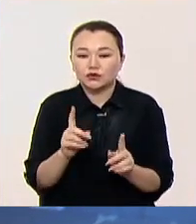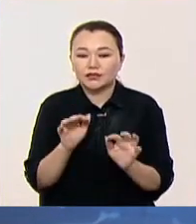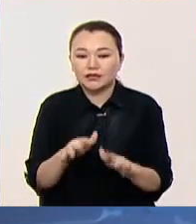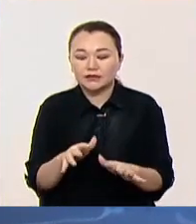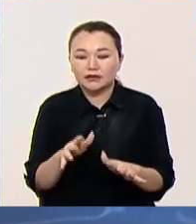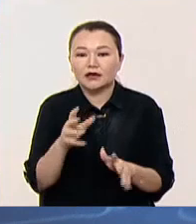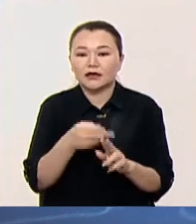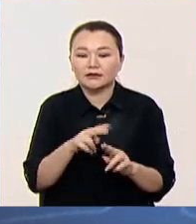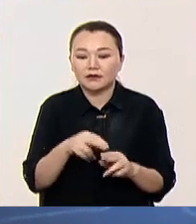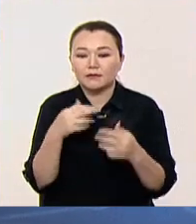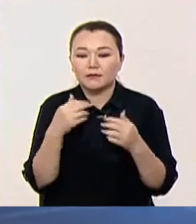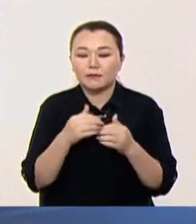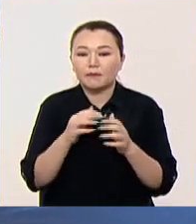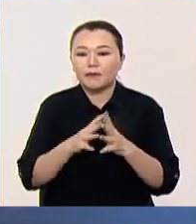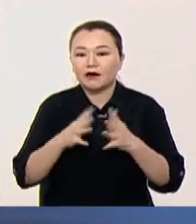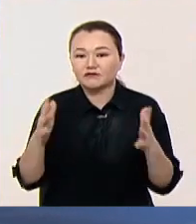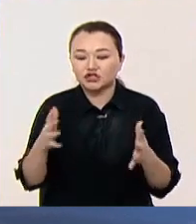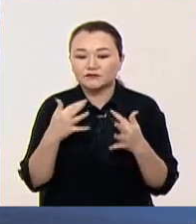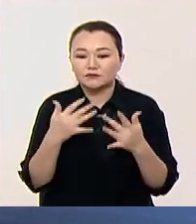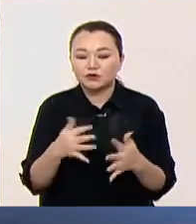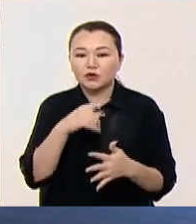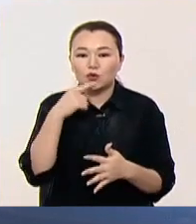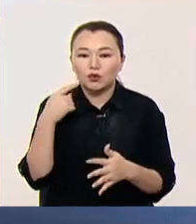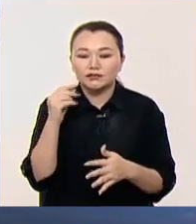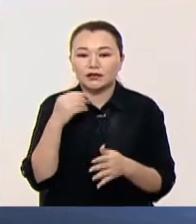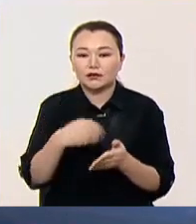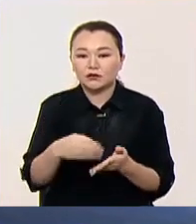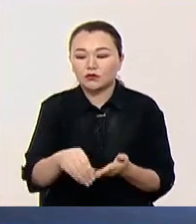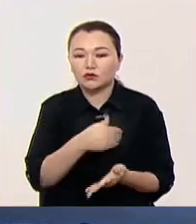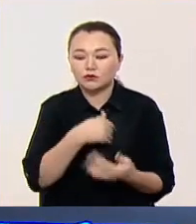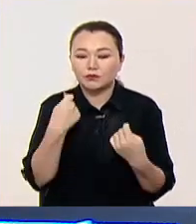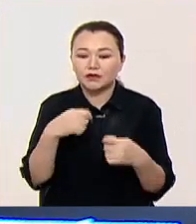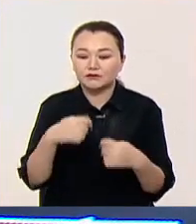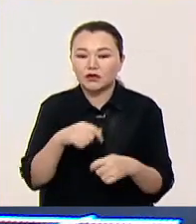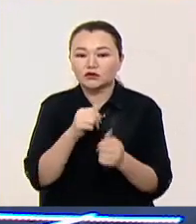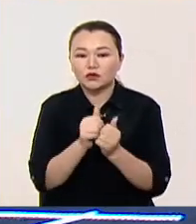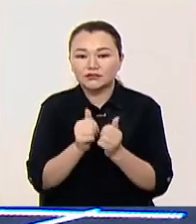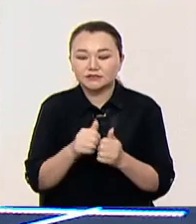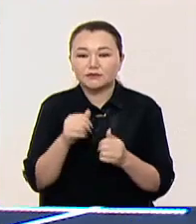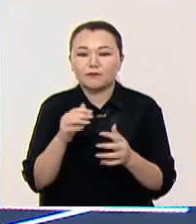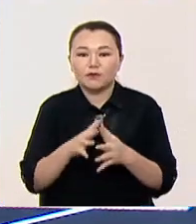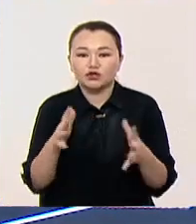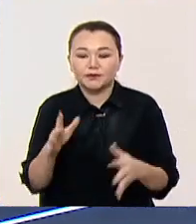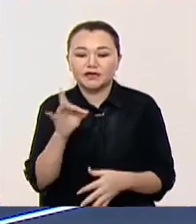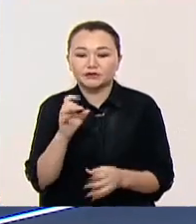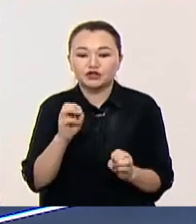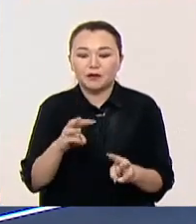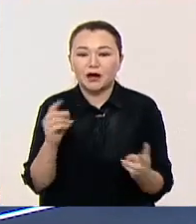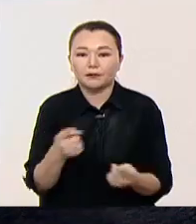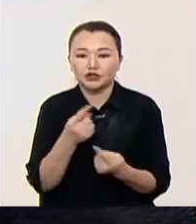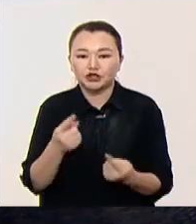этот продукт появился повышенный спрос в России, и наши производители стали продавать рис соседям в большем объеме, чем